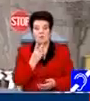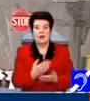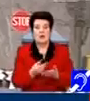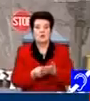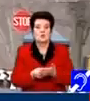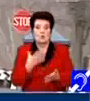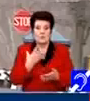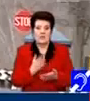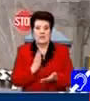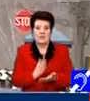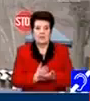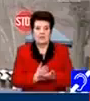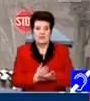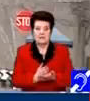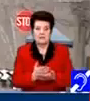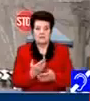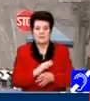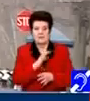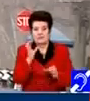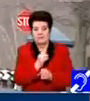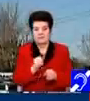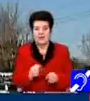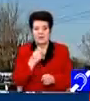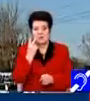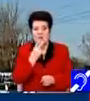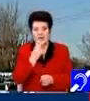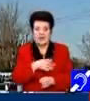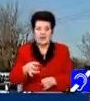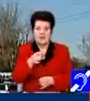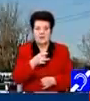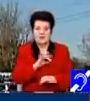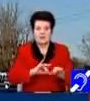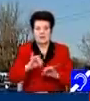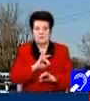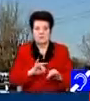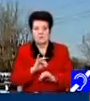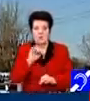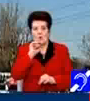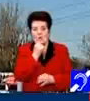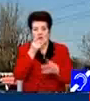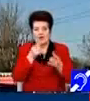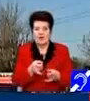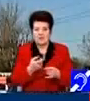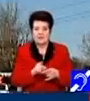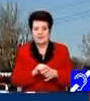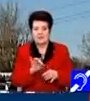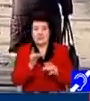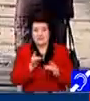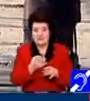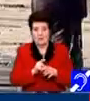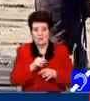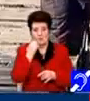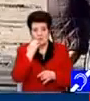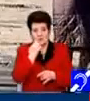acestor servicii este pur și simplu inevitabilă. Acum 2 ani, regiunea s-a confruntat cu o criză economică generată de refuzul Moscovei